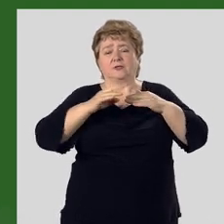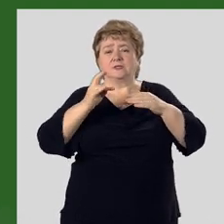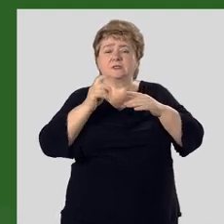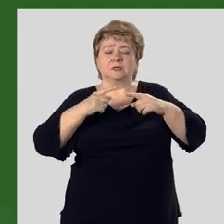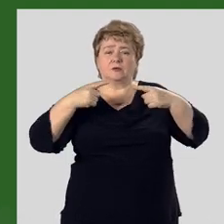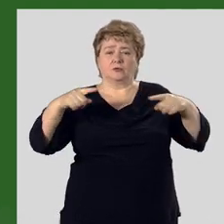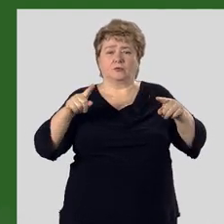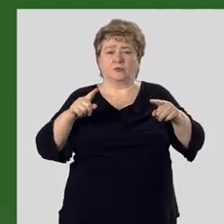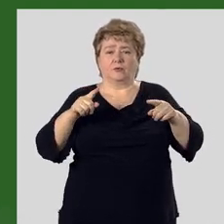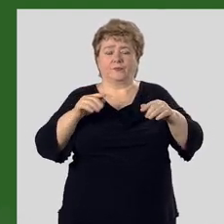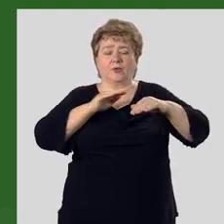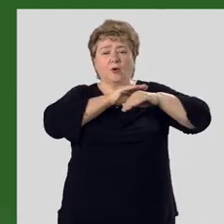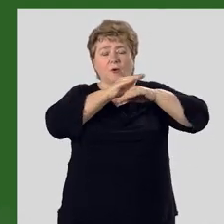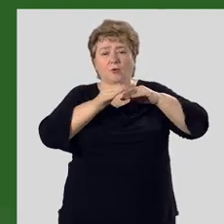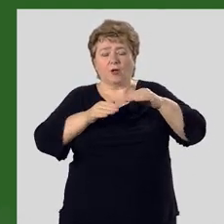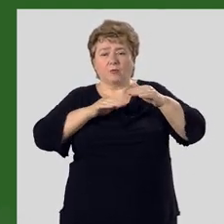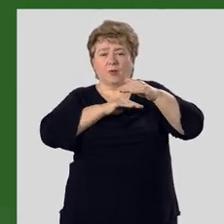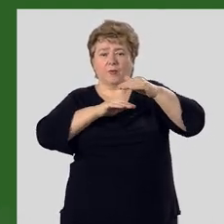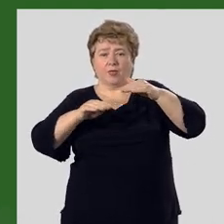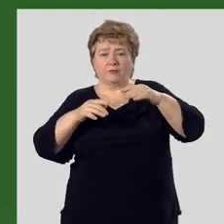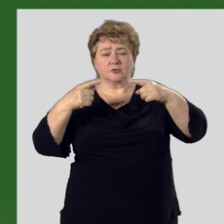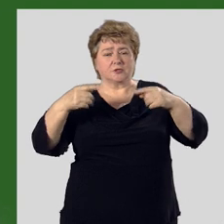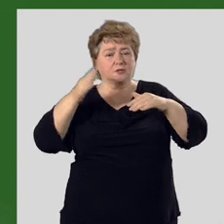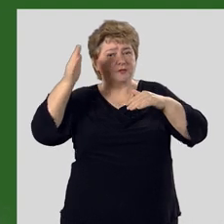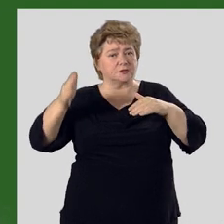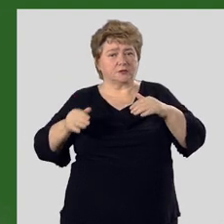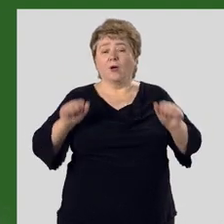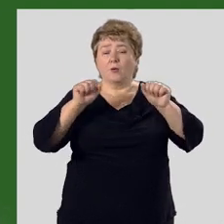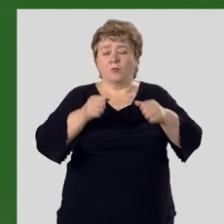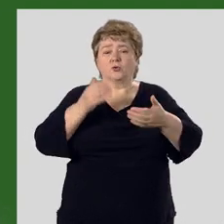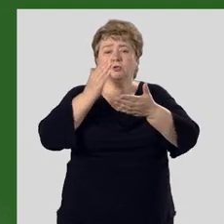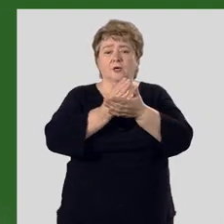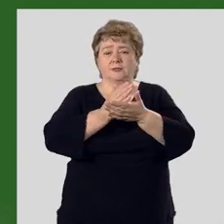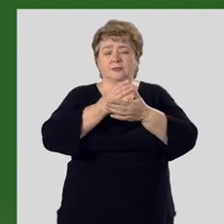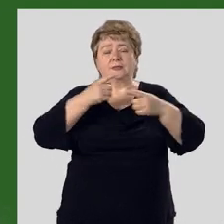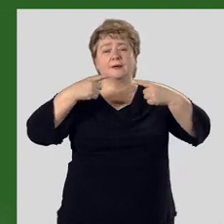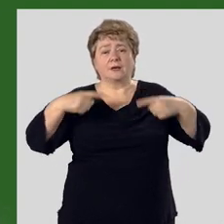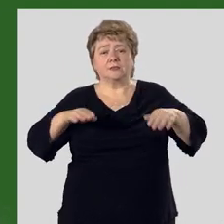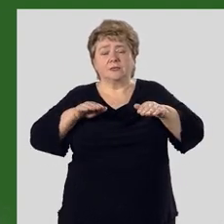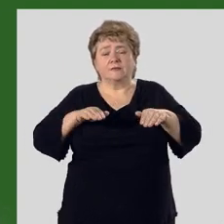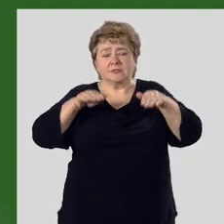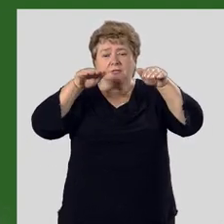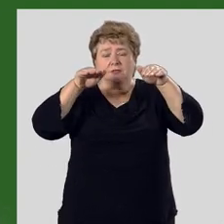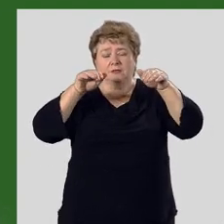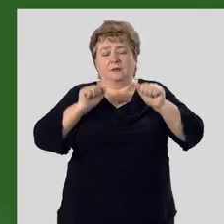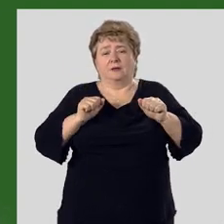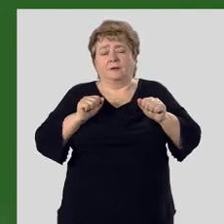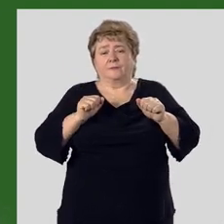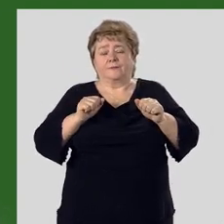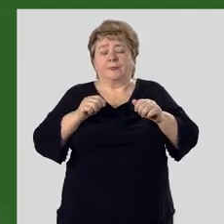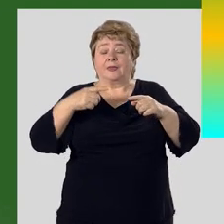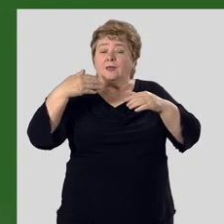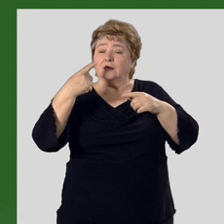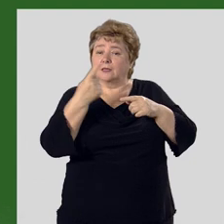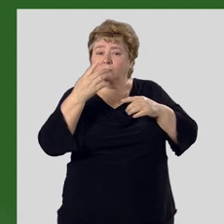другой. У холма подошва с разных сторон может находиться на разной высоте.